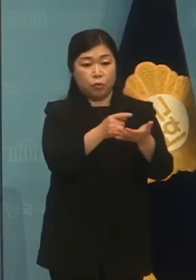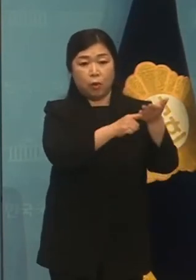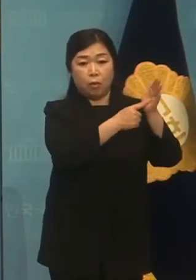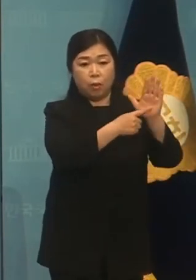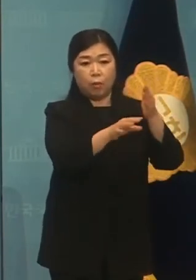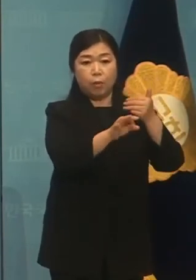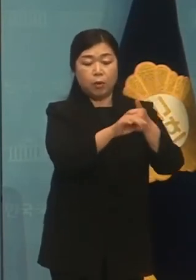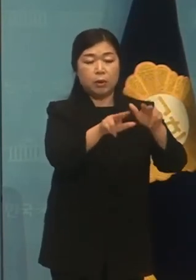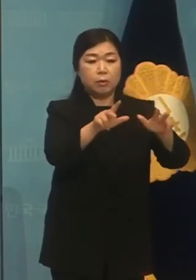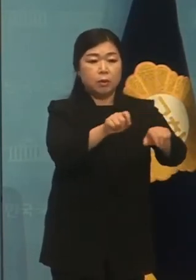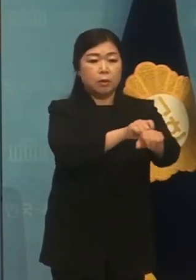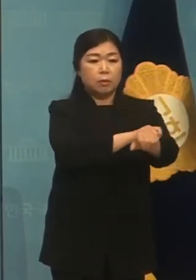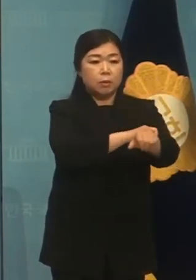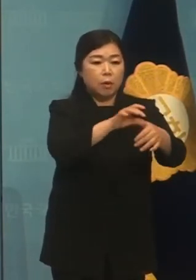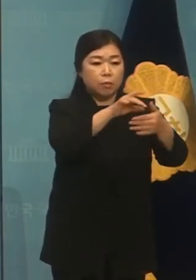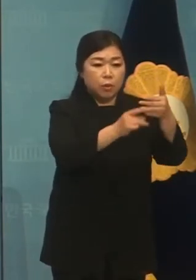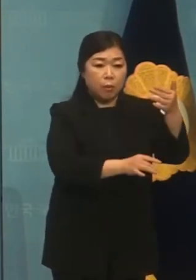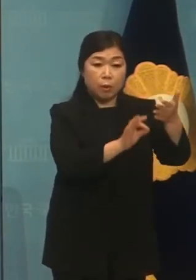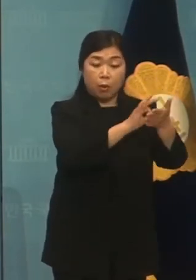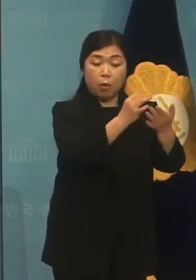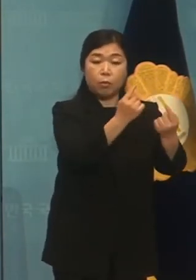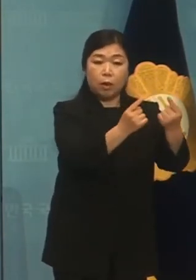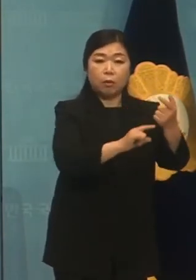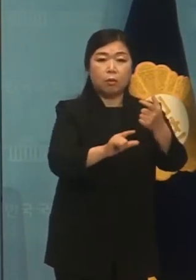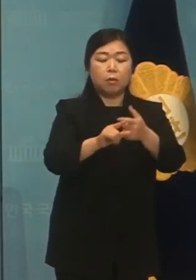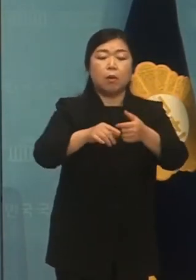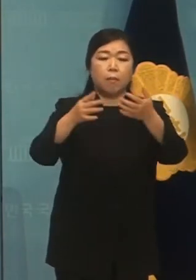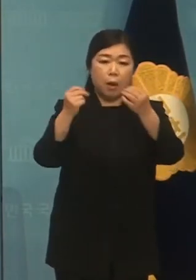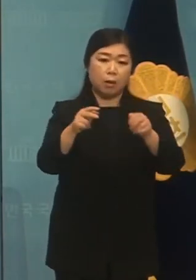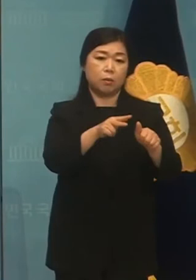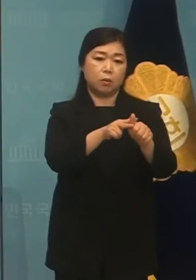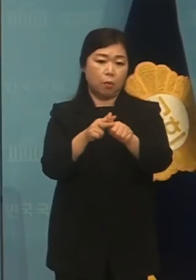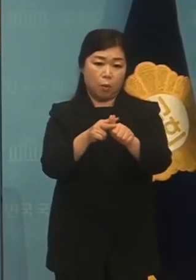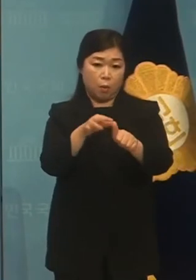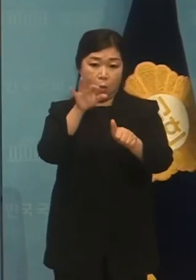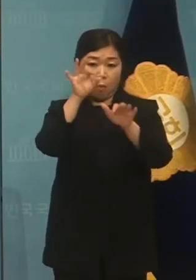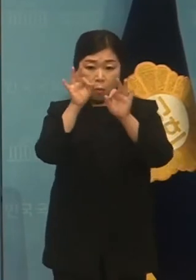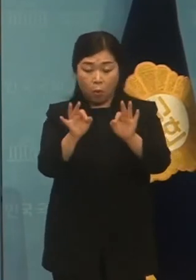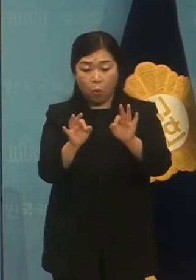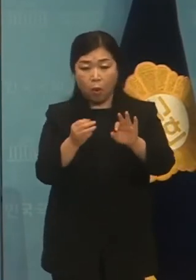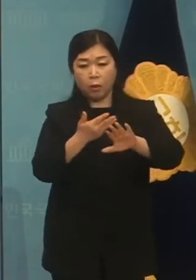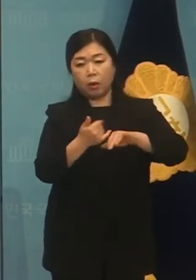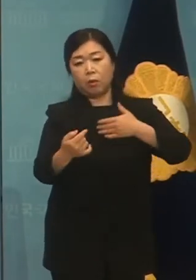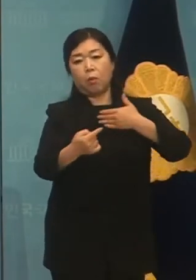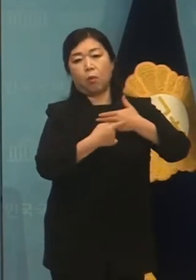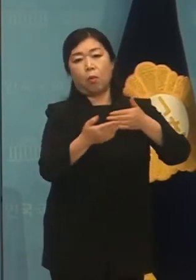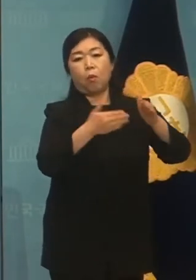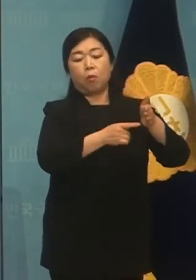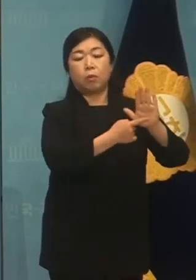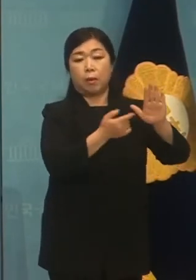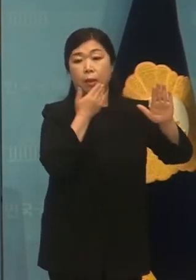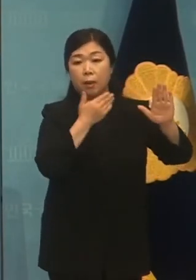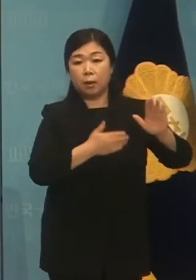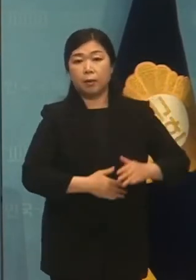지금 특정 프로세서를 쓰는 것보다 훨씬 더 많은 정보를 외부에 공개할 수 있습니다.